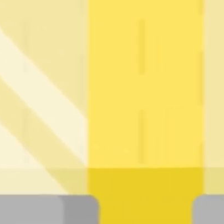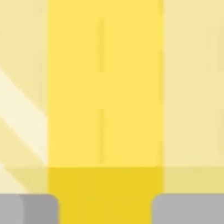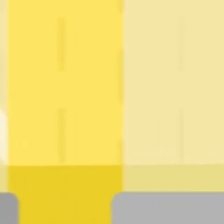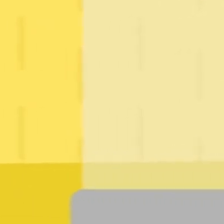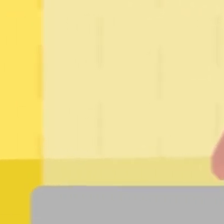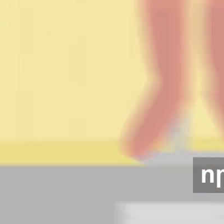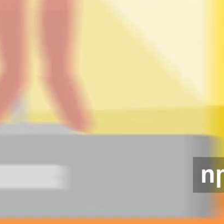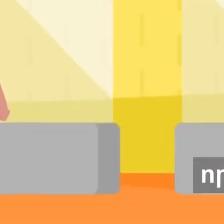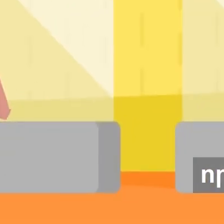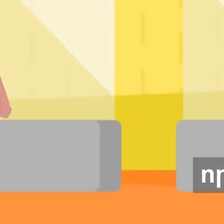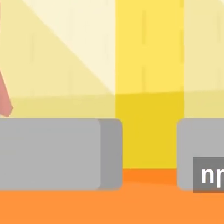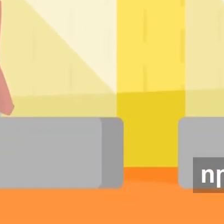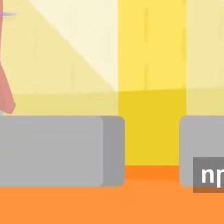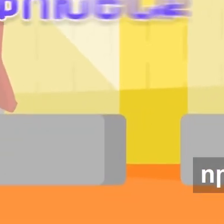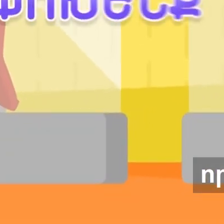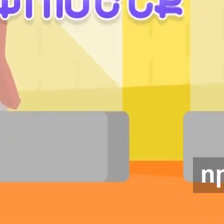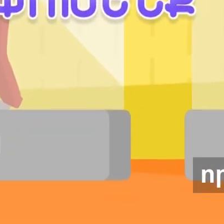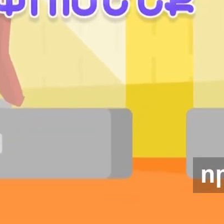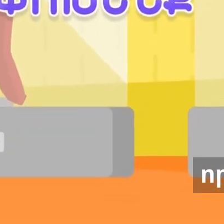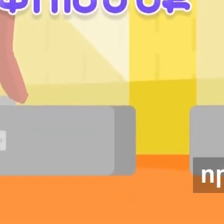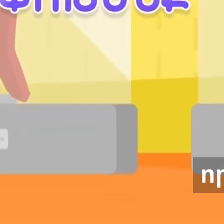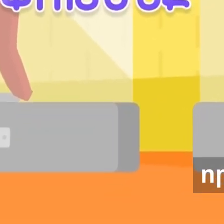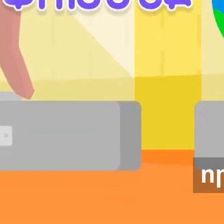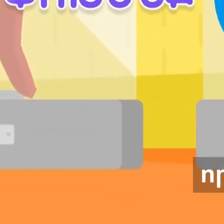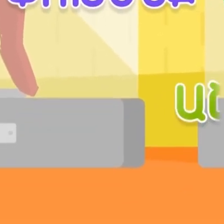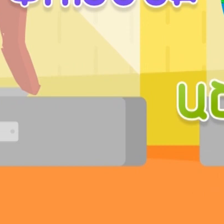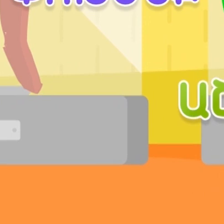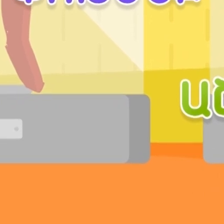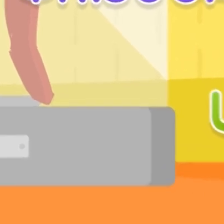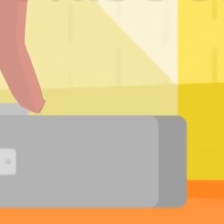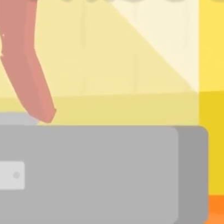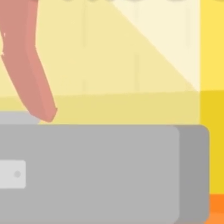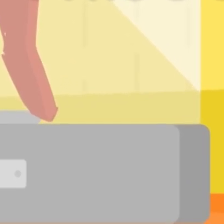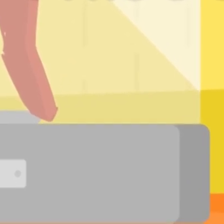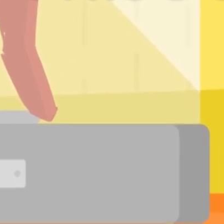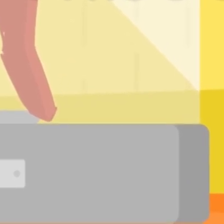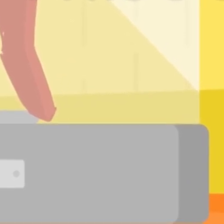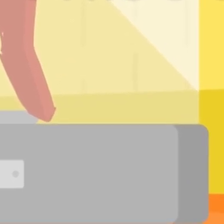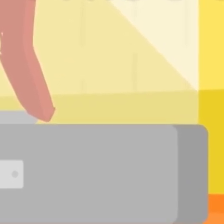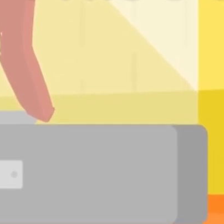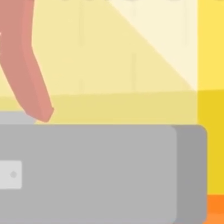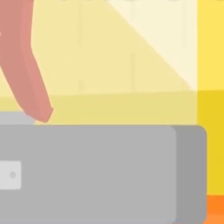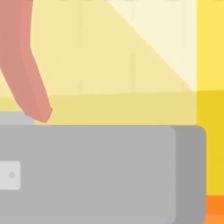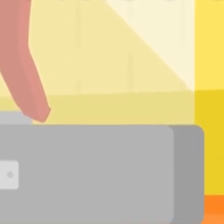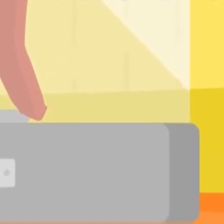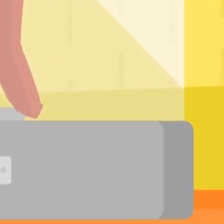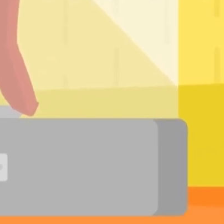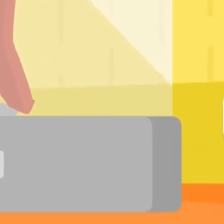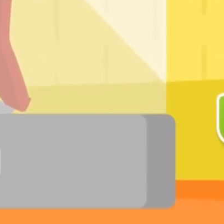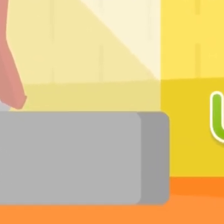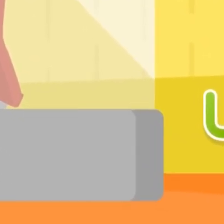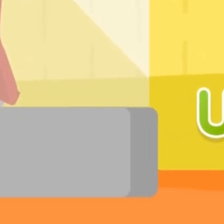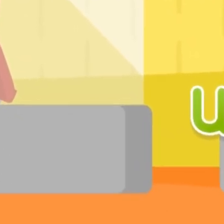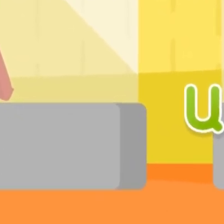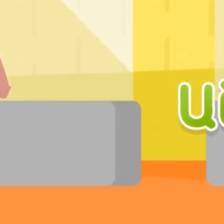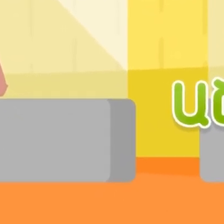բարի երեխաներ, որ լրացնենք սուպերհերոսների մեր շարքերը և կարողանանք փոխել աշխարը։ Բայց նախ պետք է